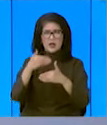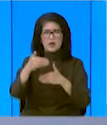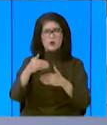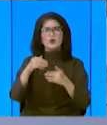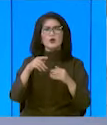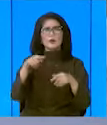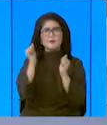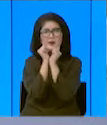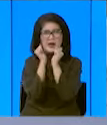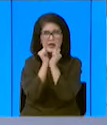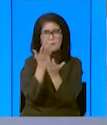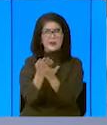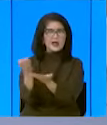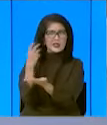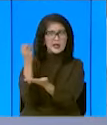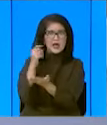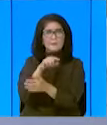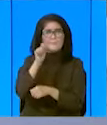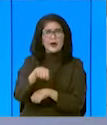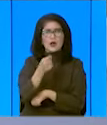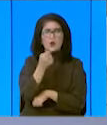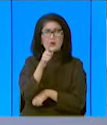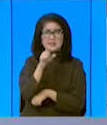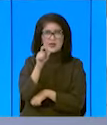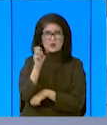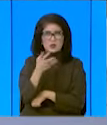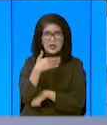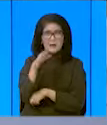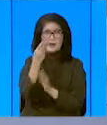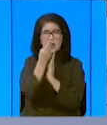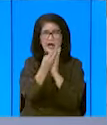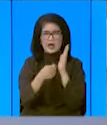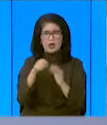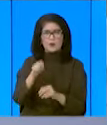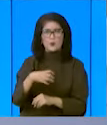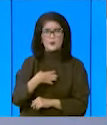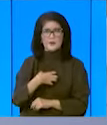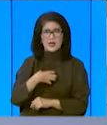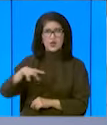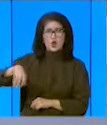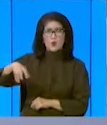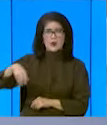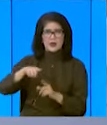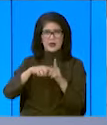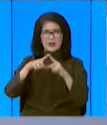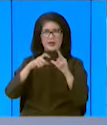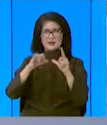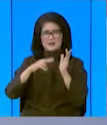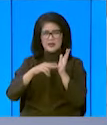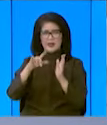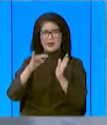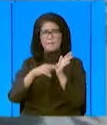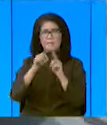Tipikor. Keluarga dimintai keterangan soal penggunaan ratusan juta rupiah anggaran Kementan untuk keperluan pribadi keluarga Yasin Limpo.